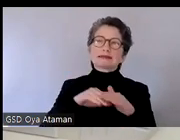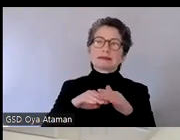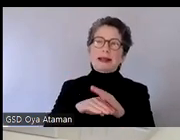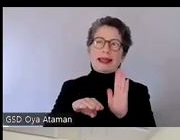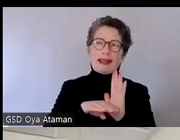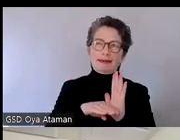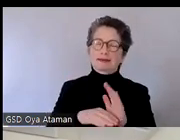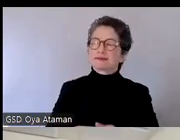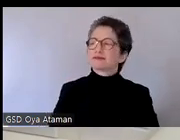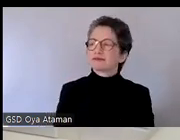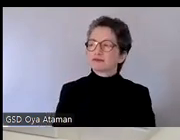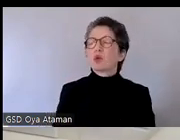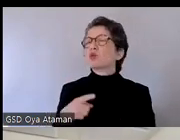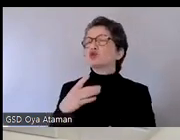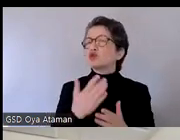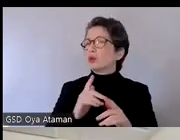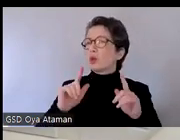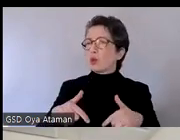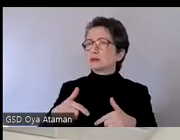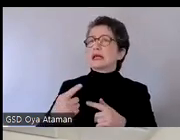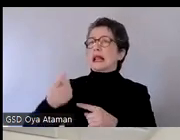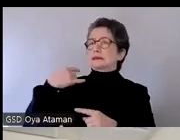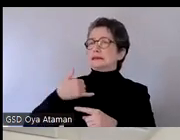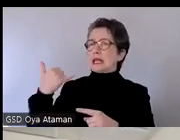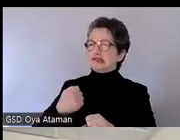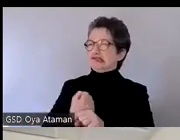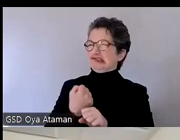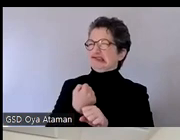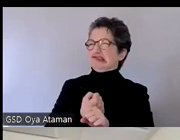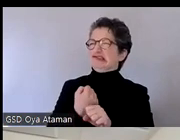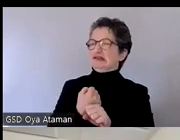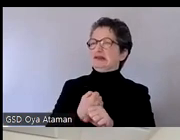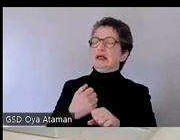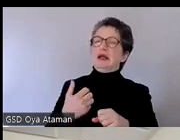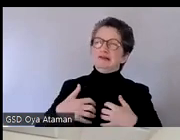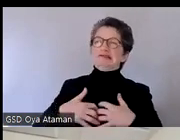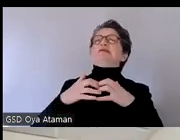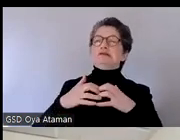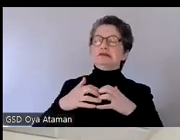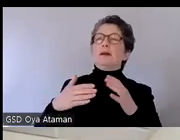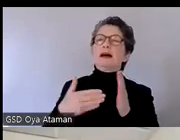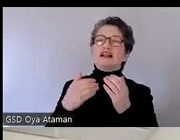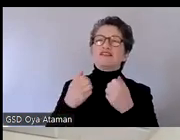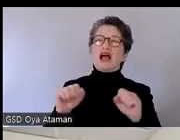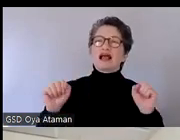Arbeitet schon seit dem letzten Jahr sehr stark daran, um Aufbau von Kapazitäten für Barrierefreiheit in